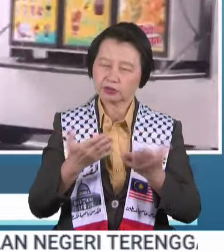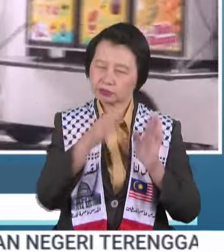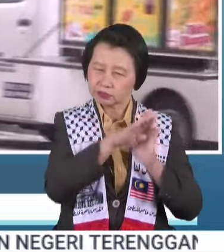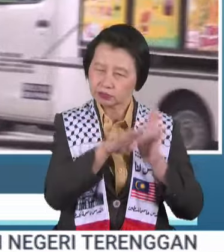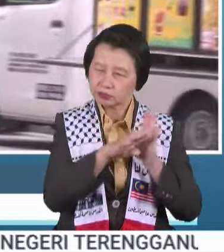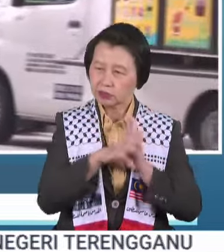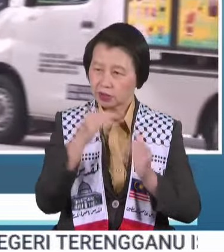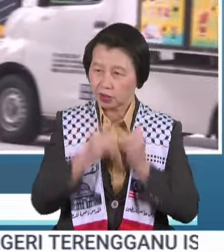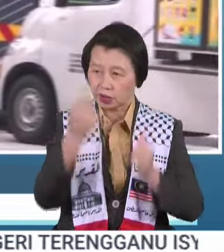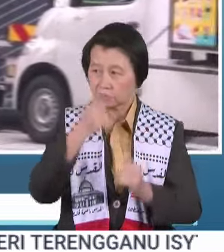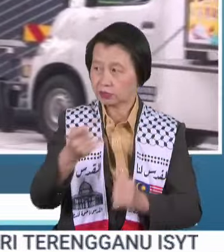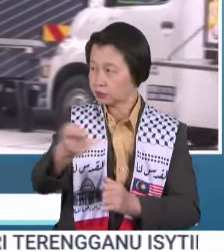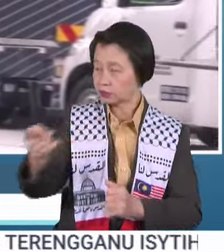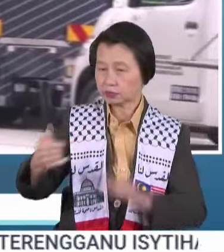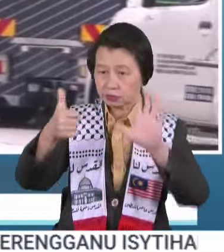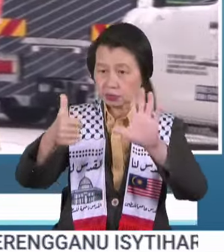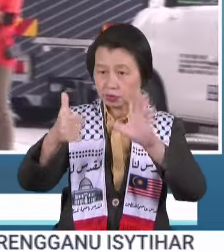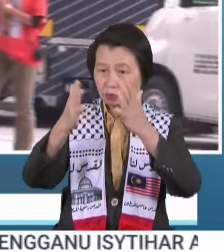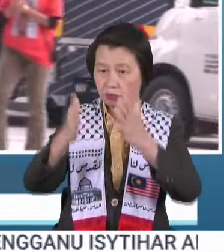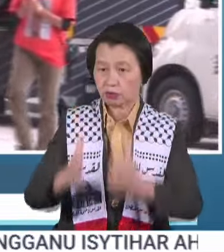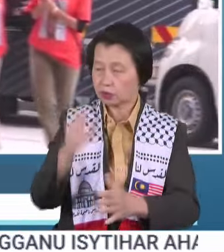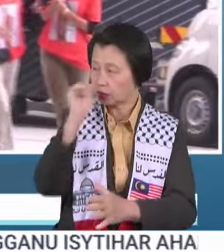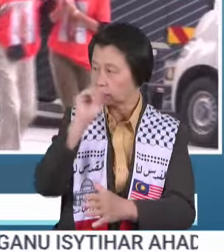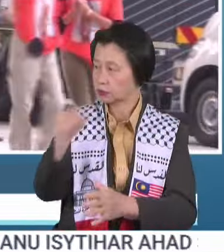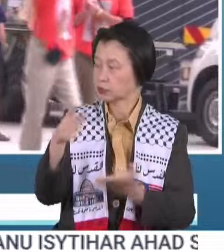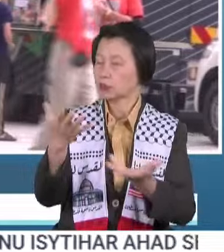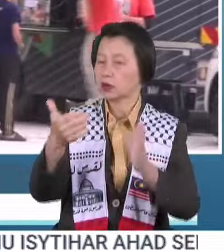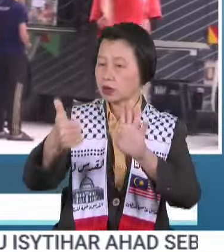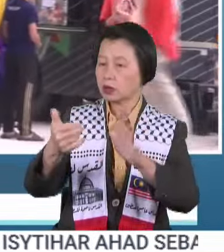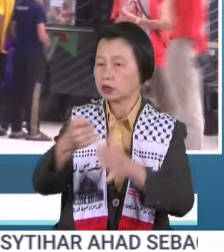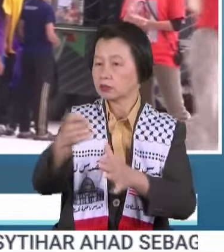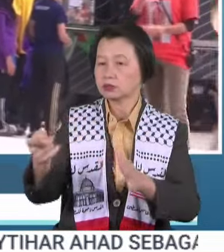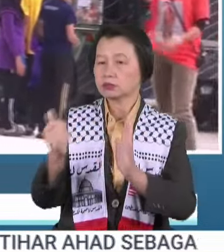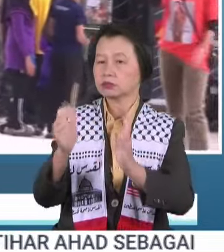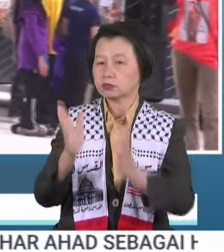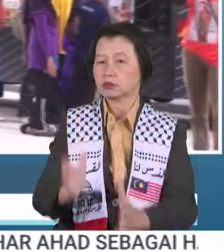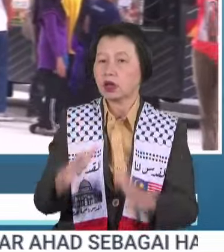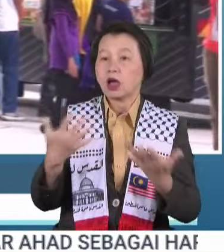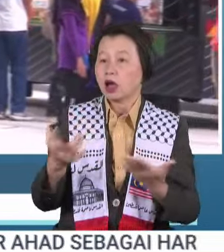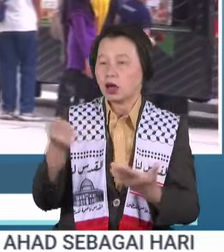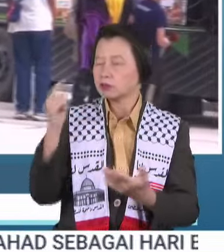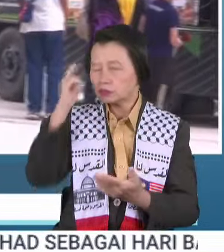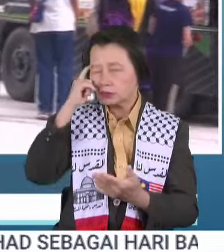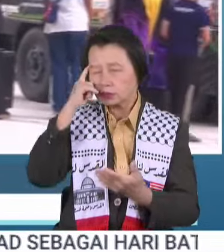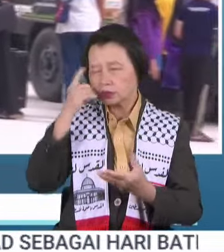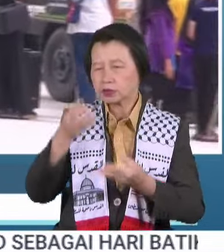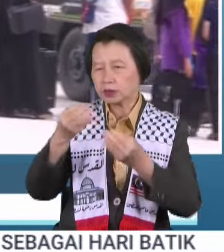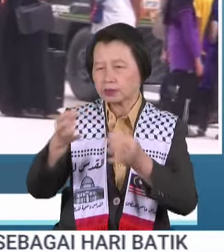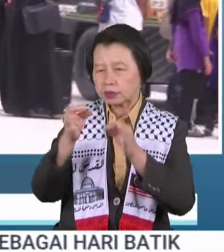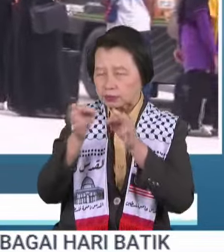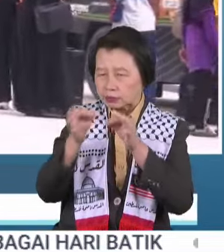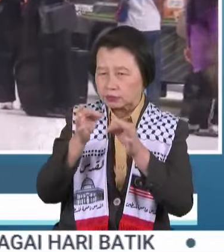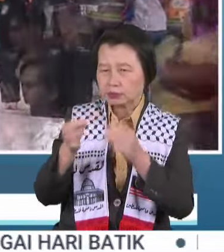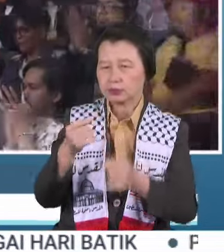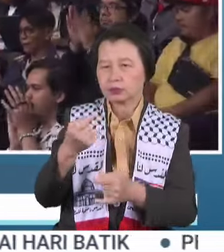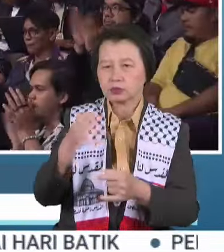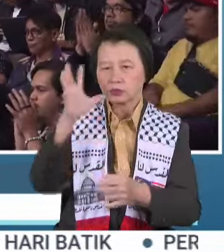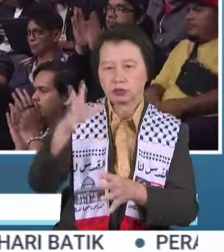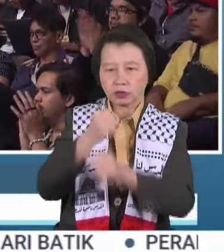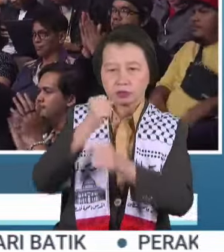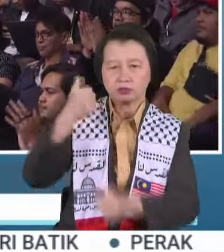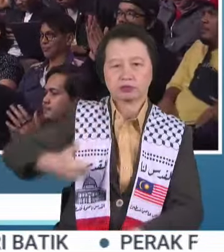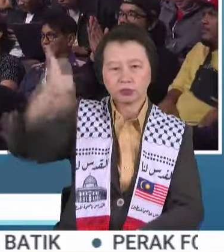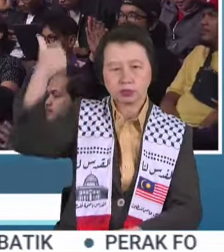buat mereka enam orang ini, peserta enam peserta ini, apa tips yang terakhir untuk mereka bergelar juara